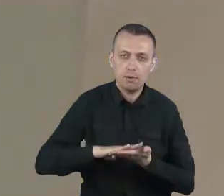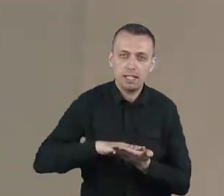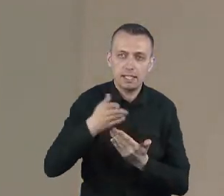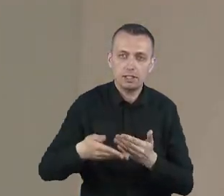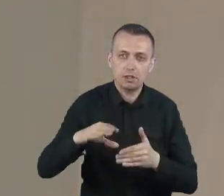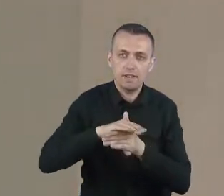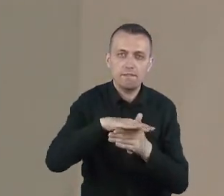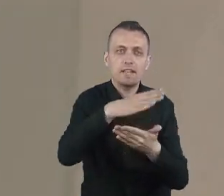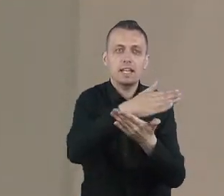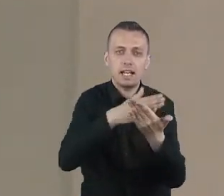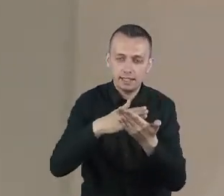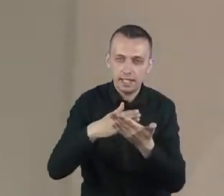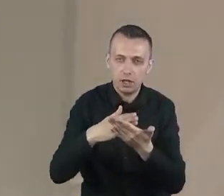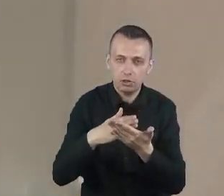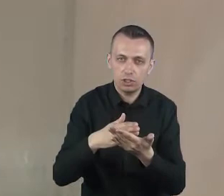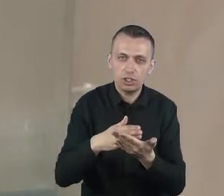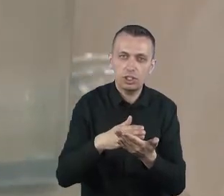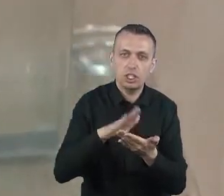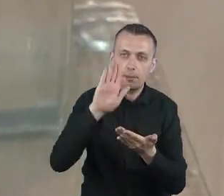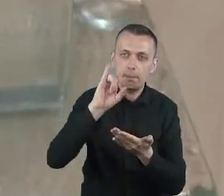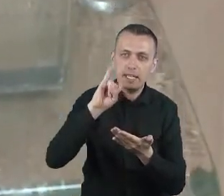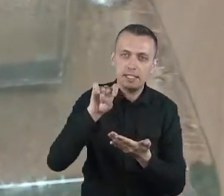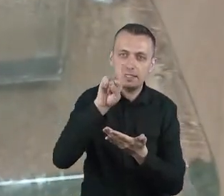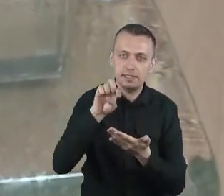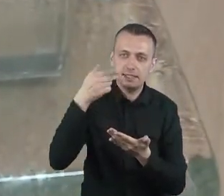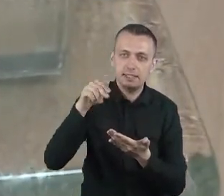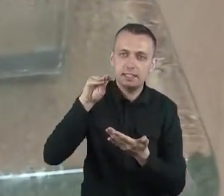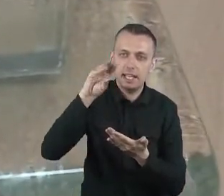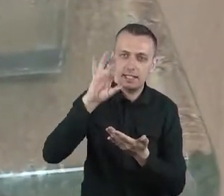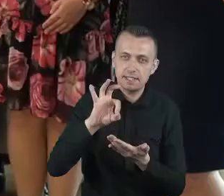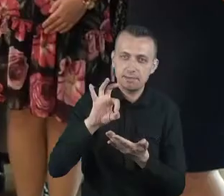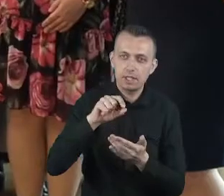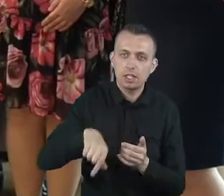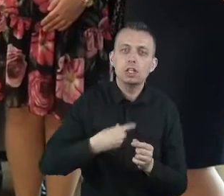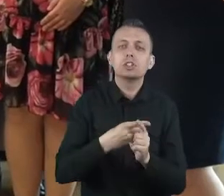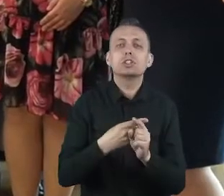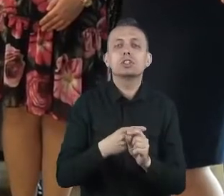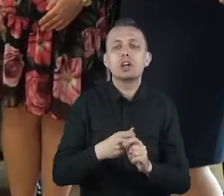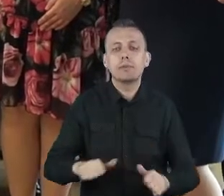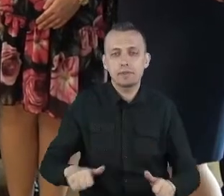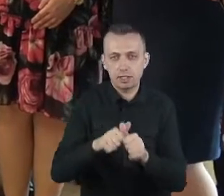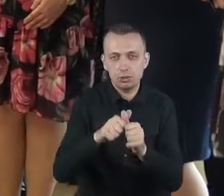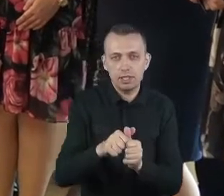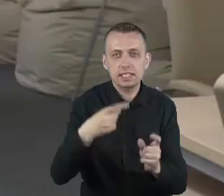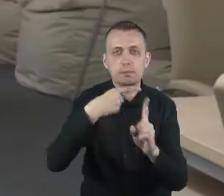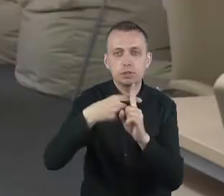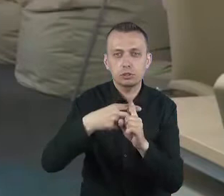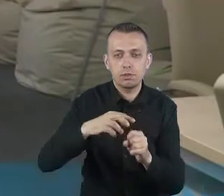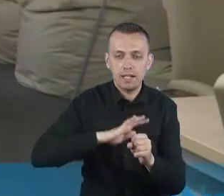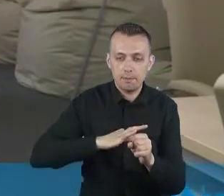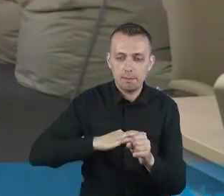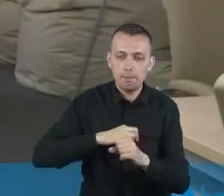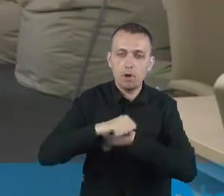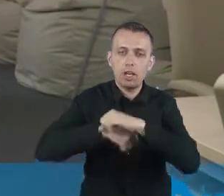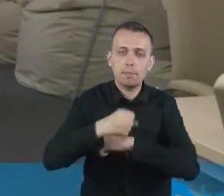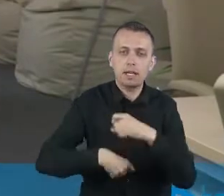na obszarze powiatu kutnowskiego oraz wyróżnienie na stopniu wojewódzkim. To wyróżnienie jest podsumowaniem zarówno mojej pracy, jak i pracy